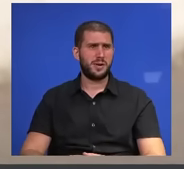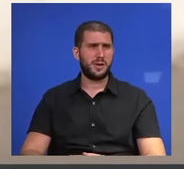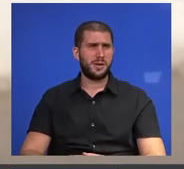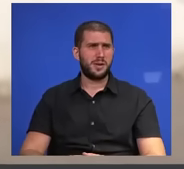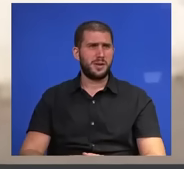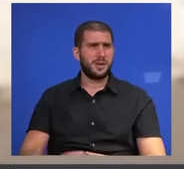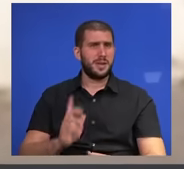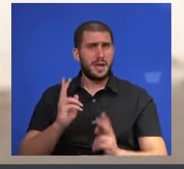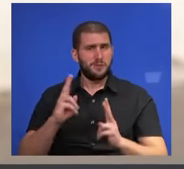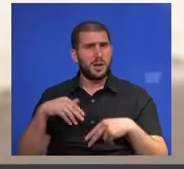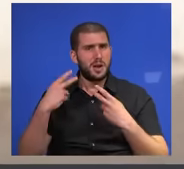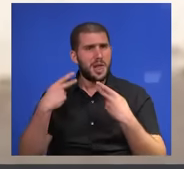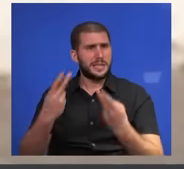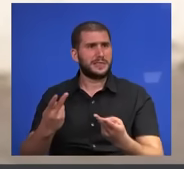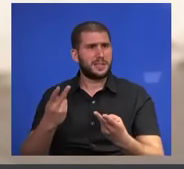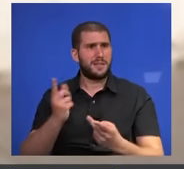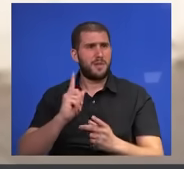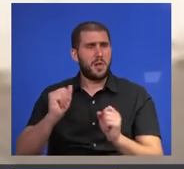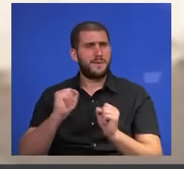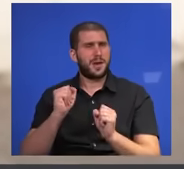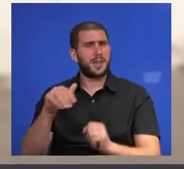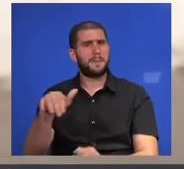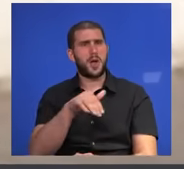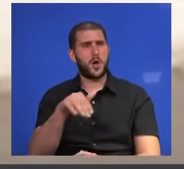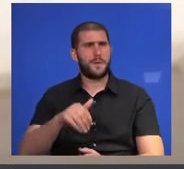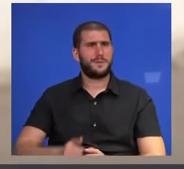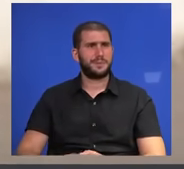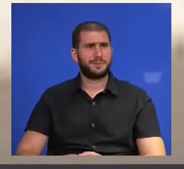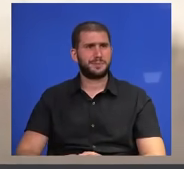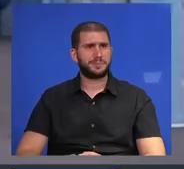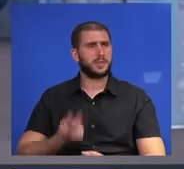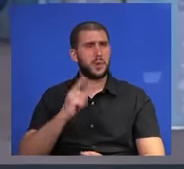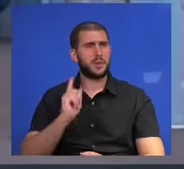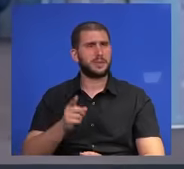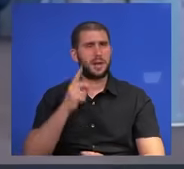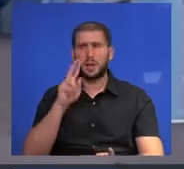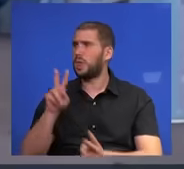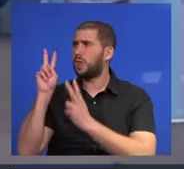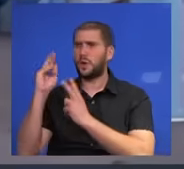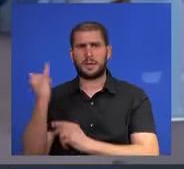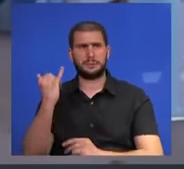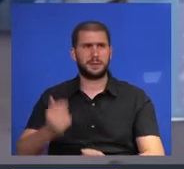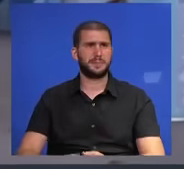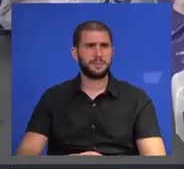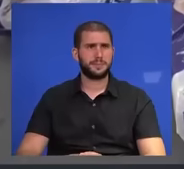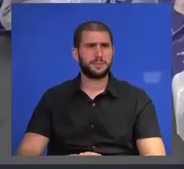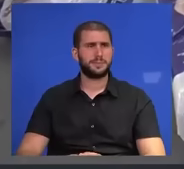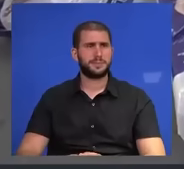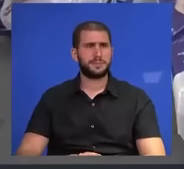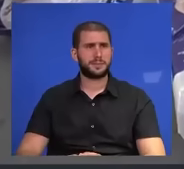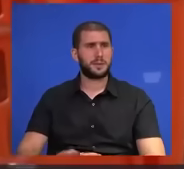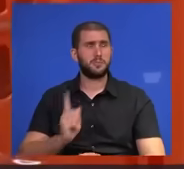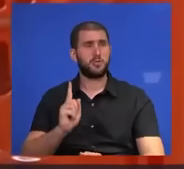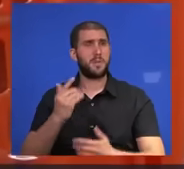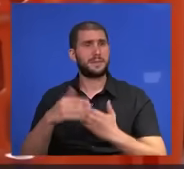לאן לחזור, ושאני לא אפחד ללכת ברחוב, שאני לא אצטרך להסתכל אחורה. מי שלא מפסיקים להגיע,